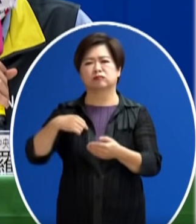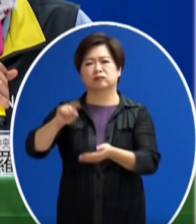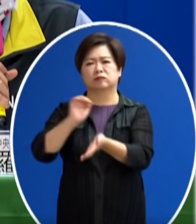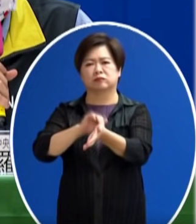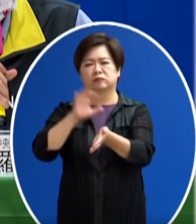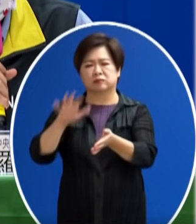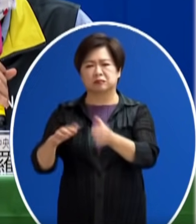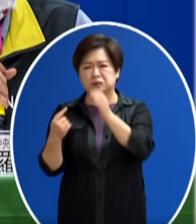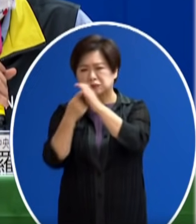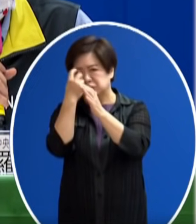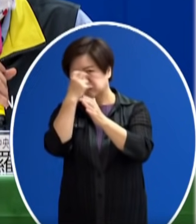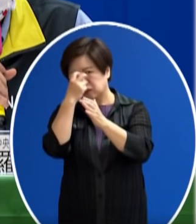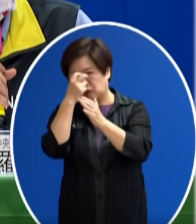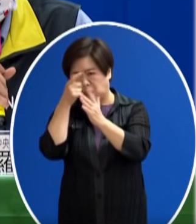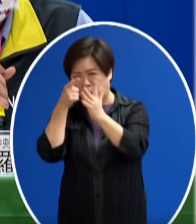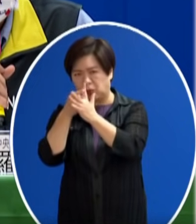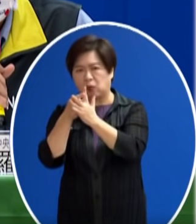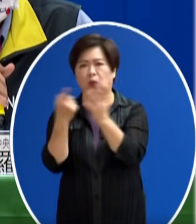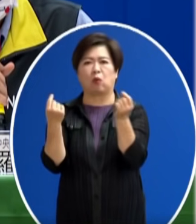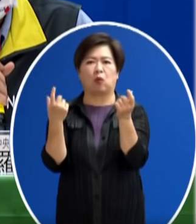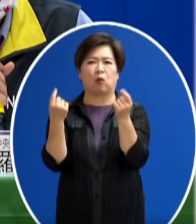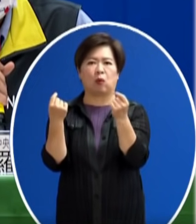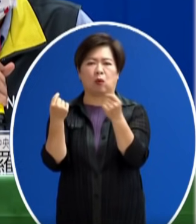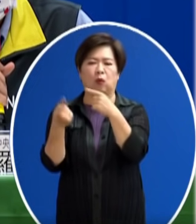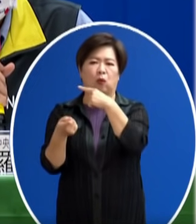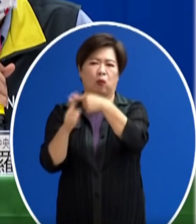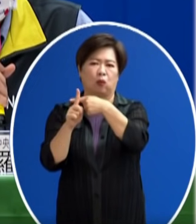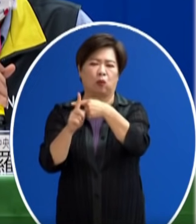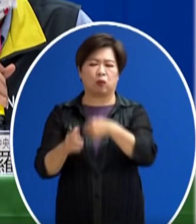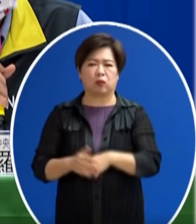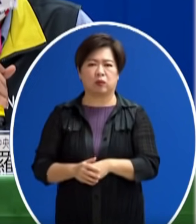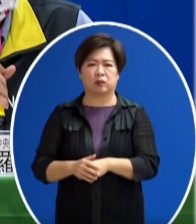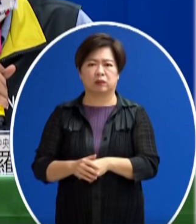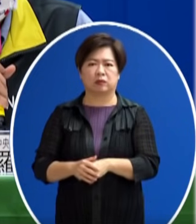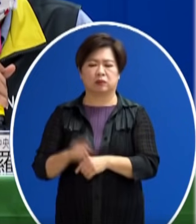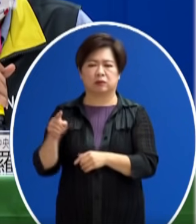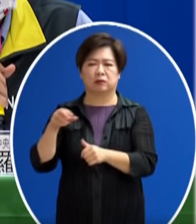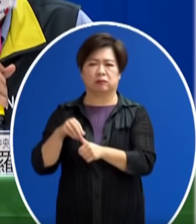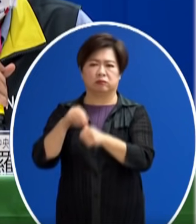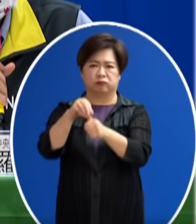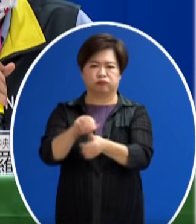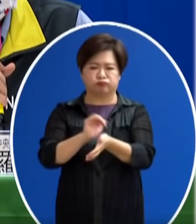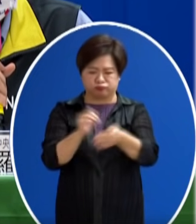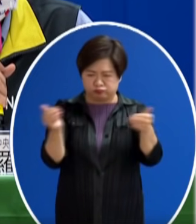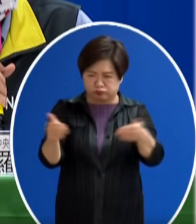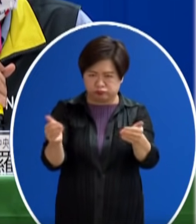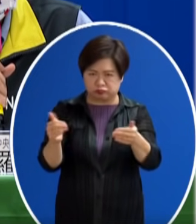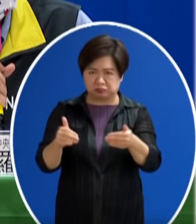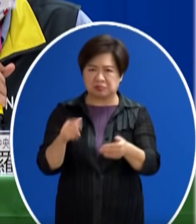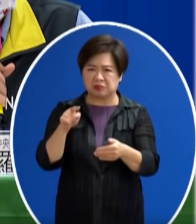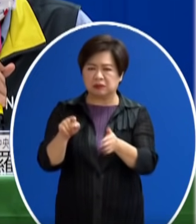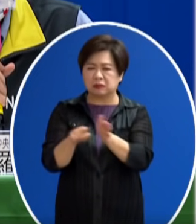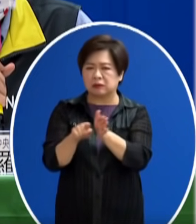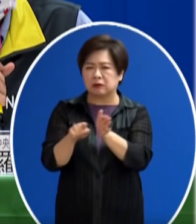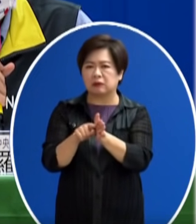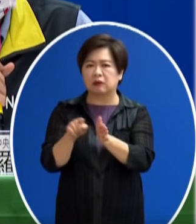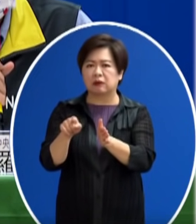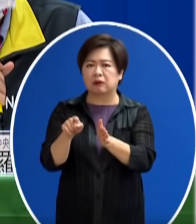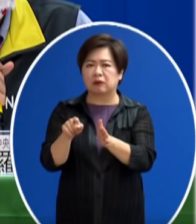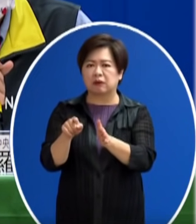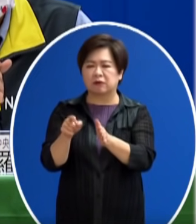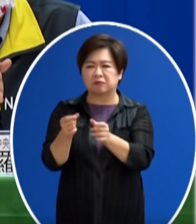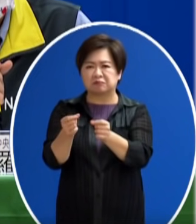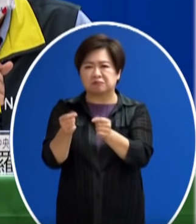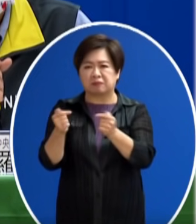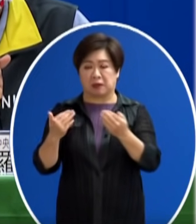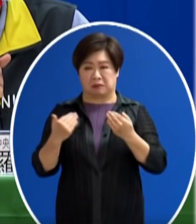院去筛检，那筛检也是阳性之后就安排住院，不过那时候其实已经开始有这个一些初